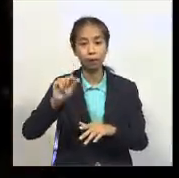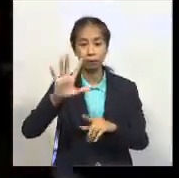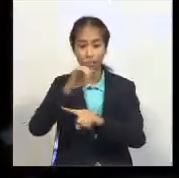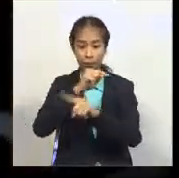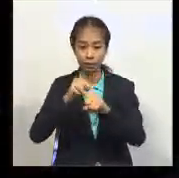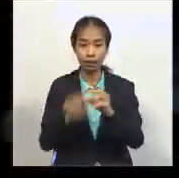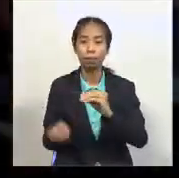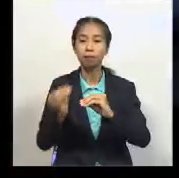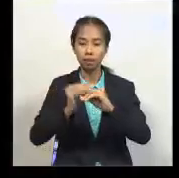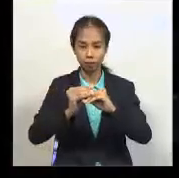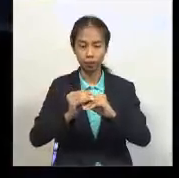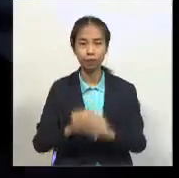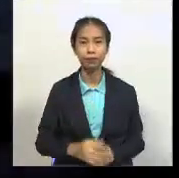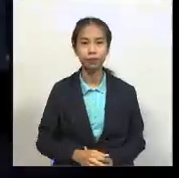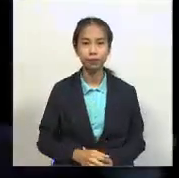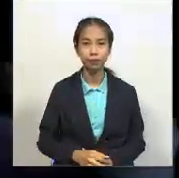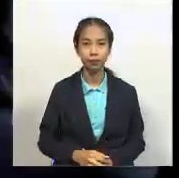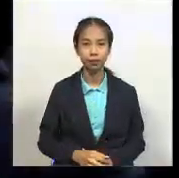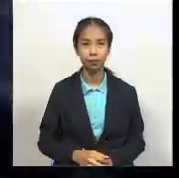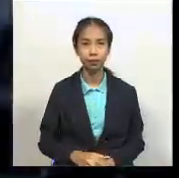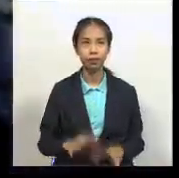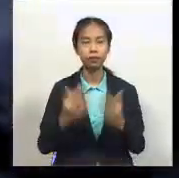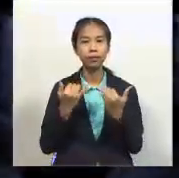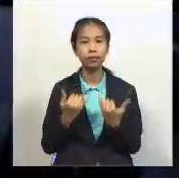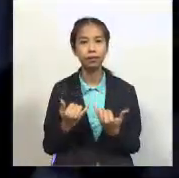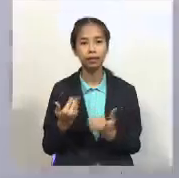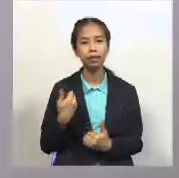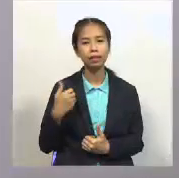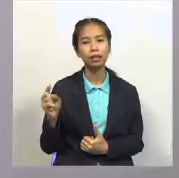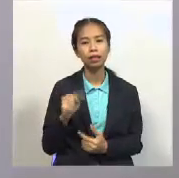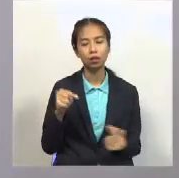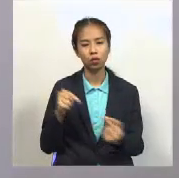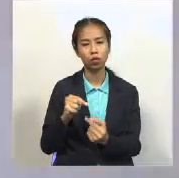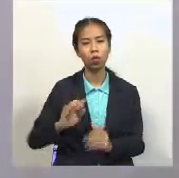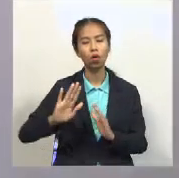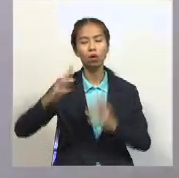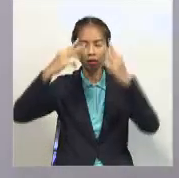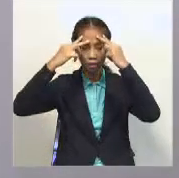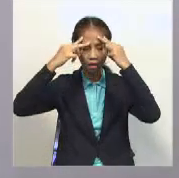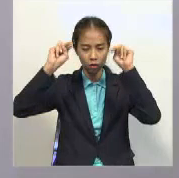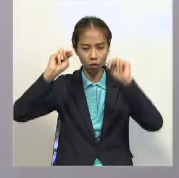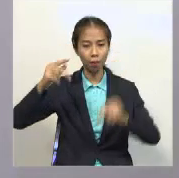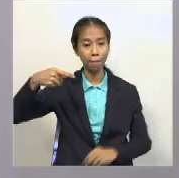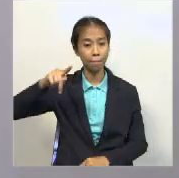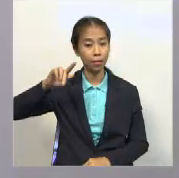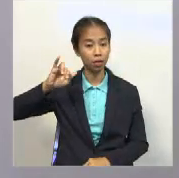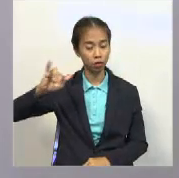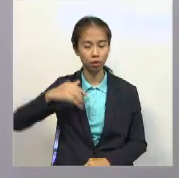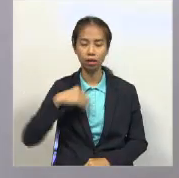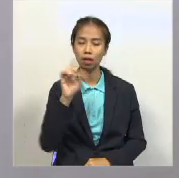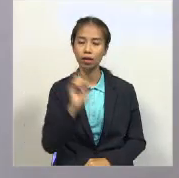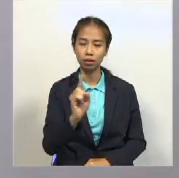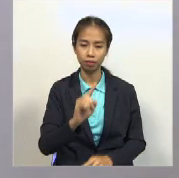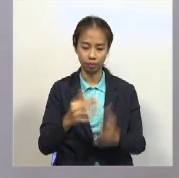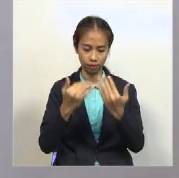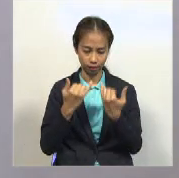าใช้จ่ายเดิมที่มีอยู่นะครับ เรื่องนี้นะคะก็มีความเห็นจากพลเอกประยุทธ์จันทร์โอชานายกรัฐมนตรีท่านนายกก็บอกว่